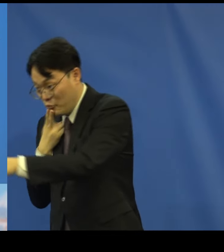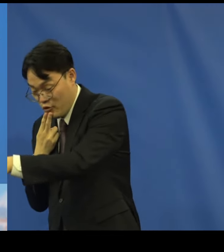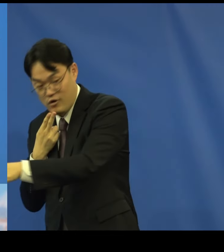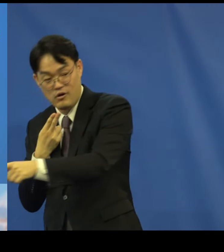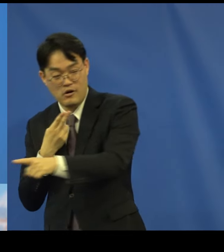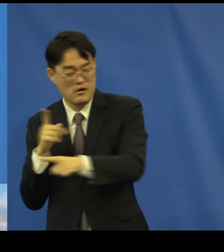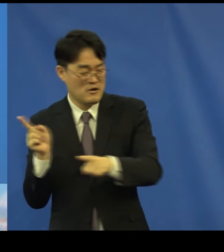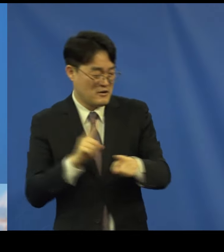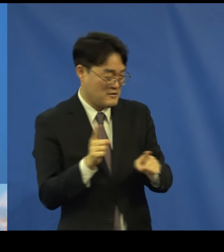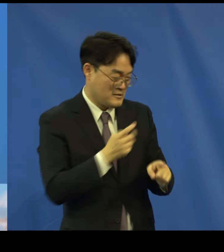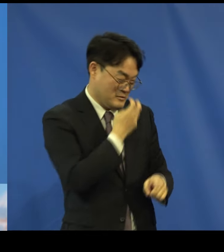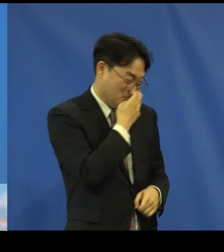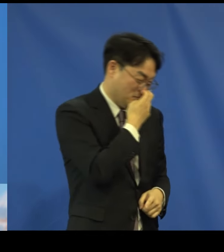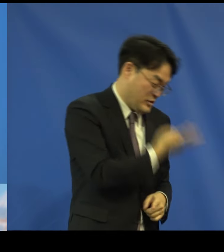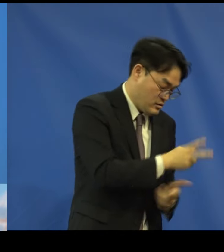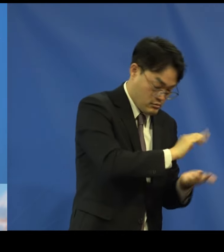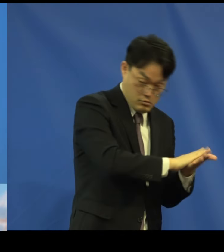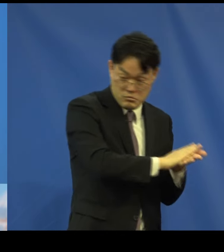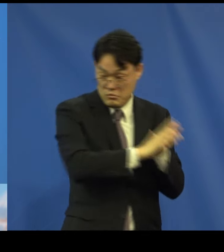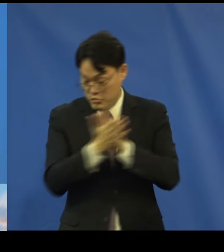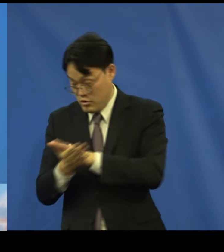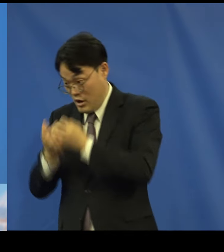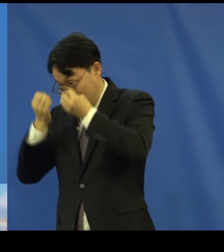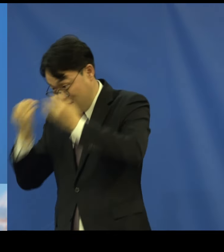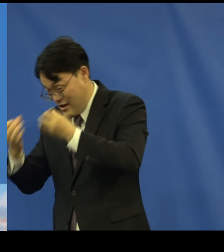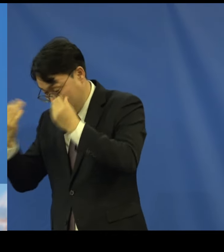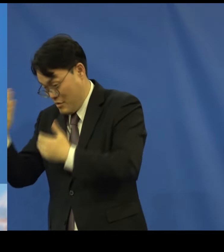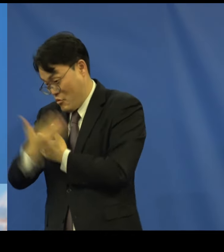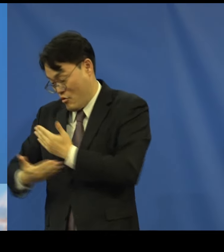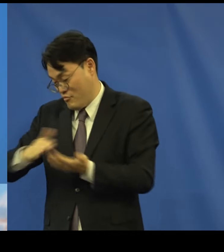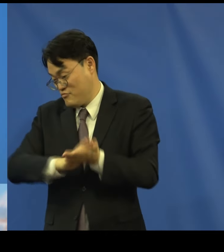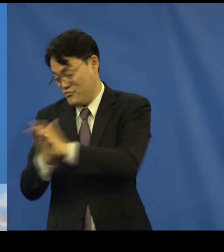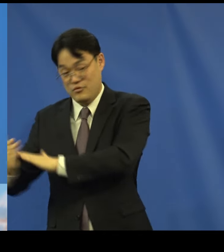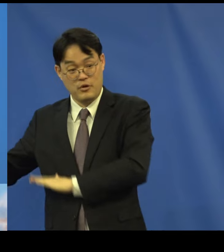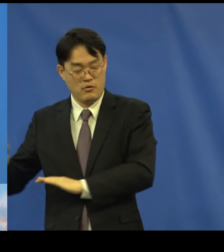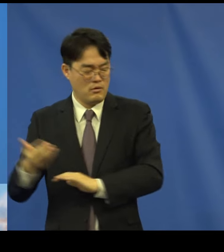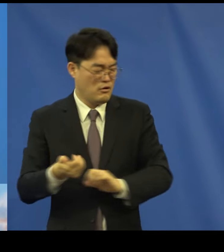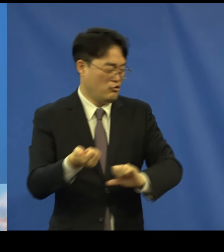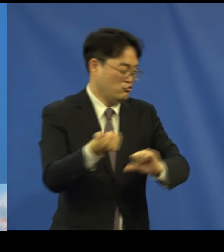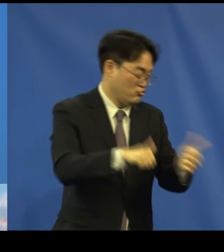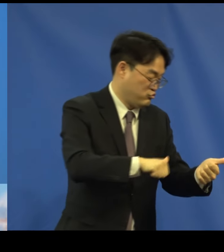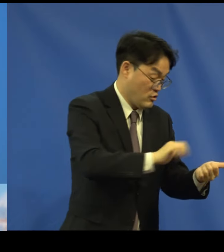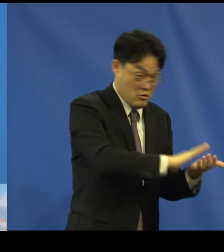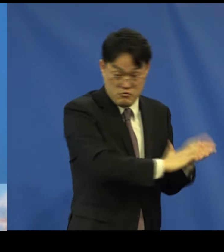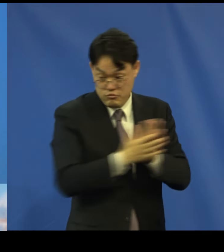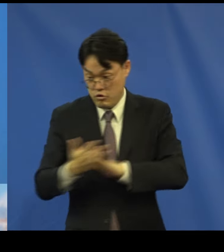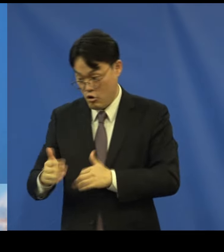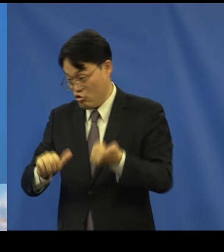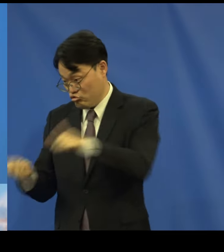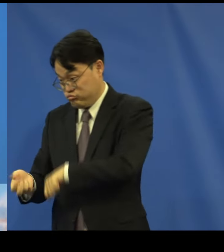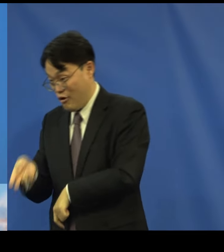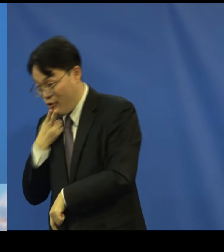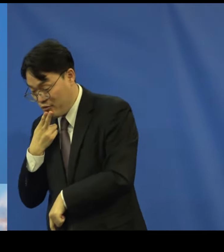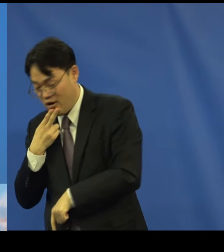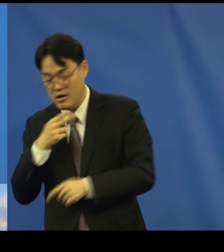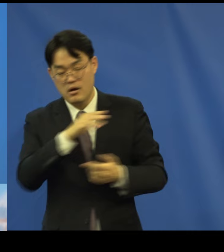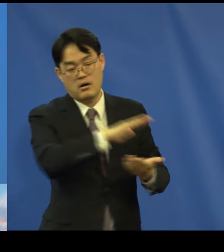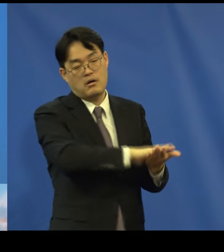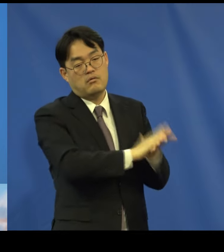이 썩을 것이 반드시 썩지 아니함을 입겠고 이 죽을 것이 죽지 아니함을 입으리로다.